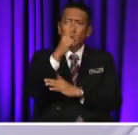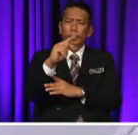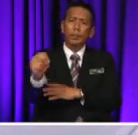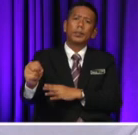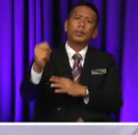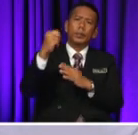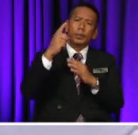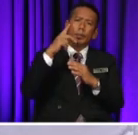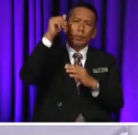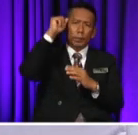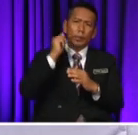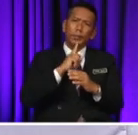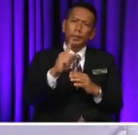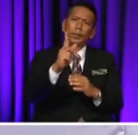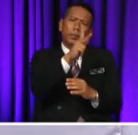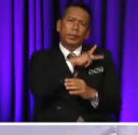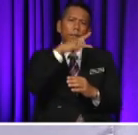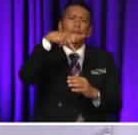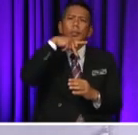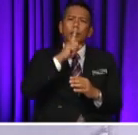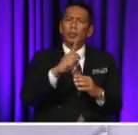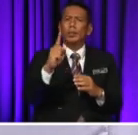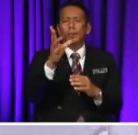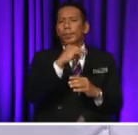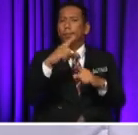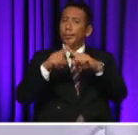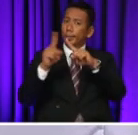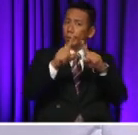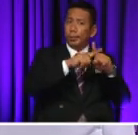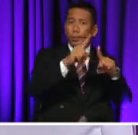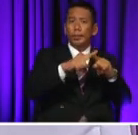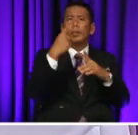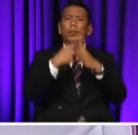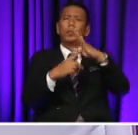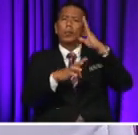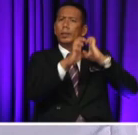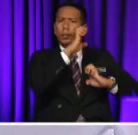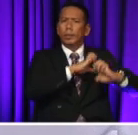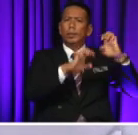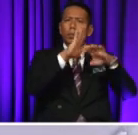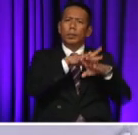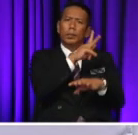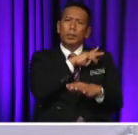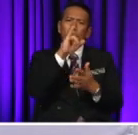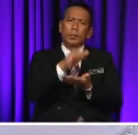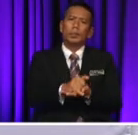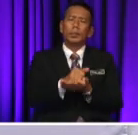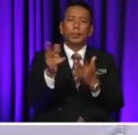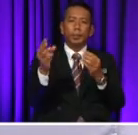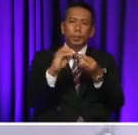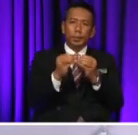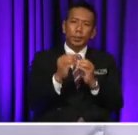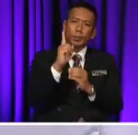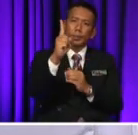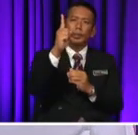memandang ketua Putri Islam dan sebagainya jadi apa etika pada ketua tersebut baik yang pertama